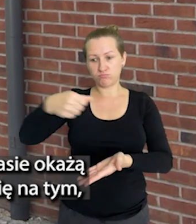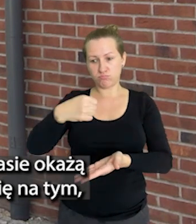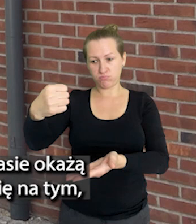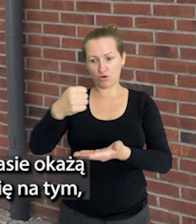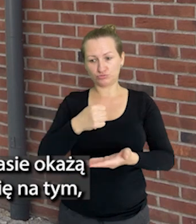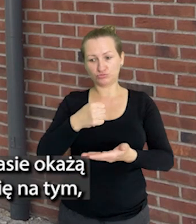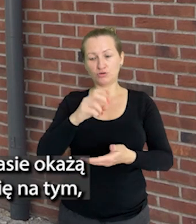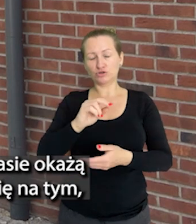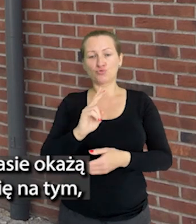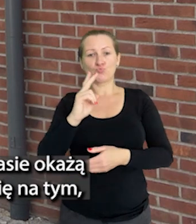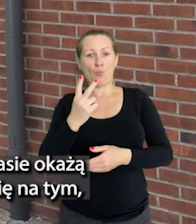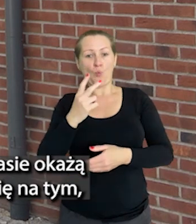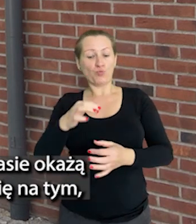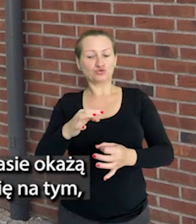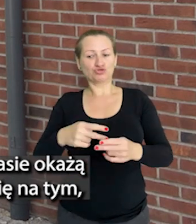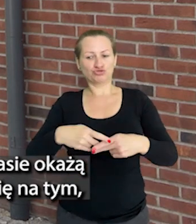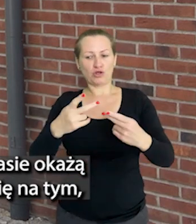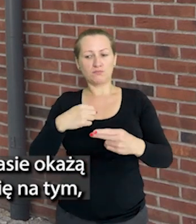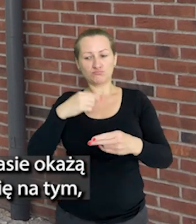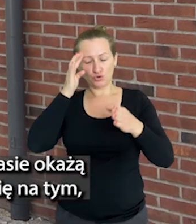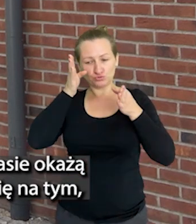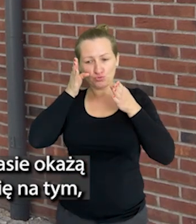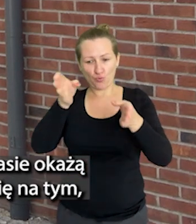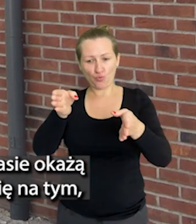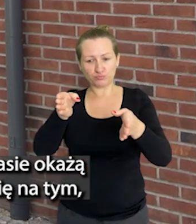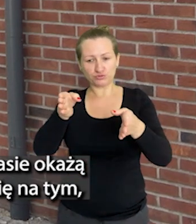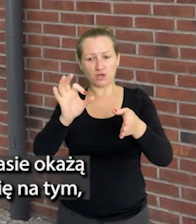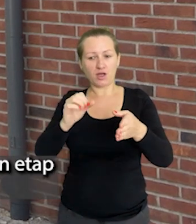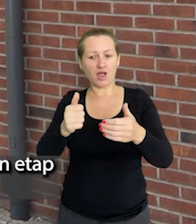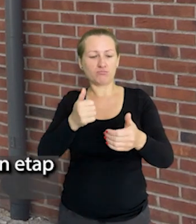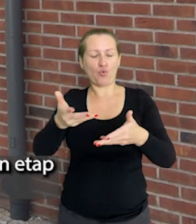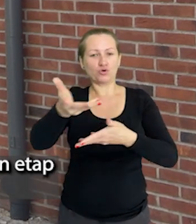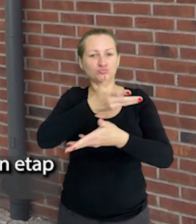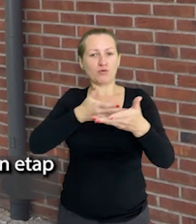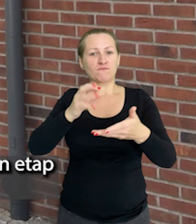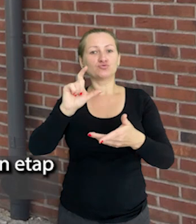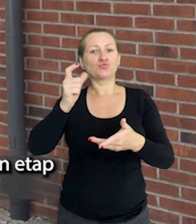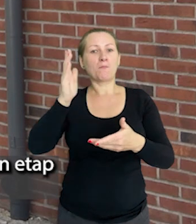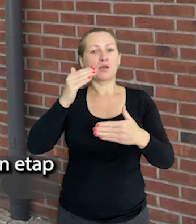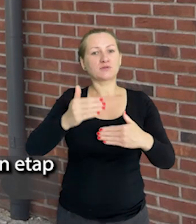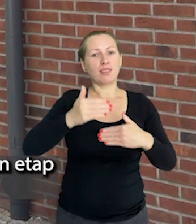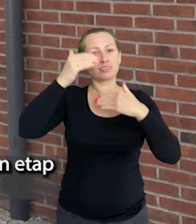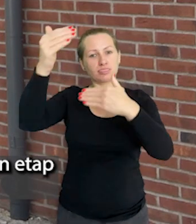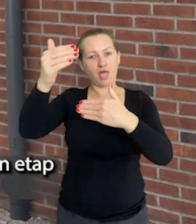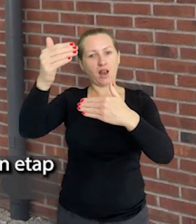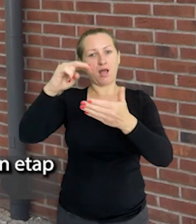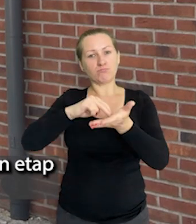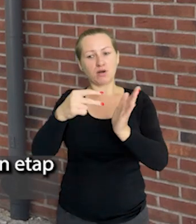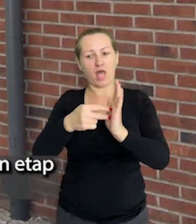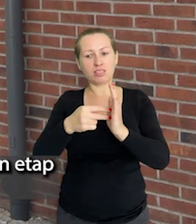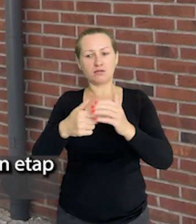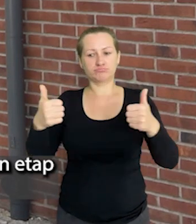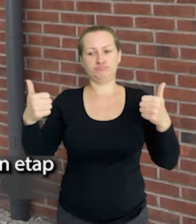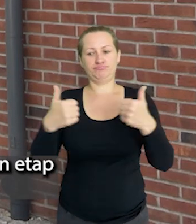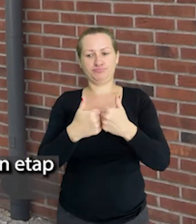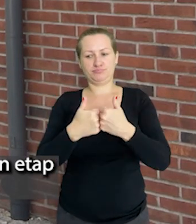czasie okażą się i uda nam się tego sponsora pozyskać. Natomiast na dzień dzisiejszy skupiamy się na tym, aby już rozmawiać o przyszłym sezonie, rozmawiamy z